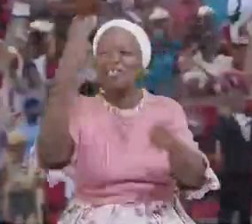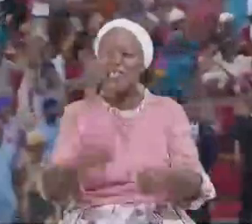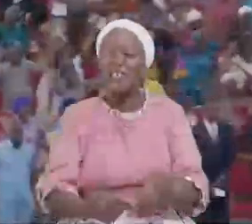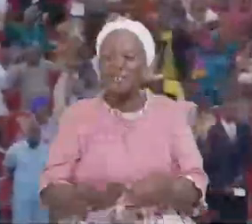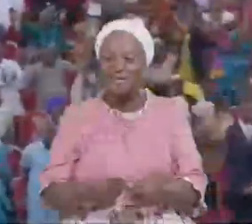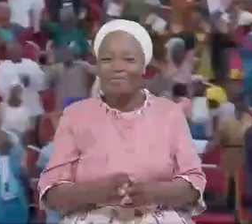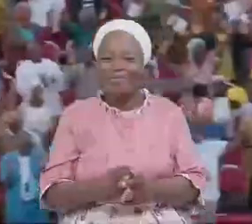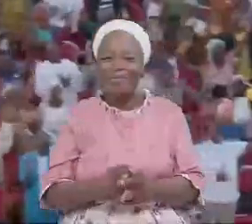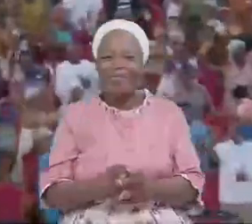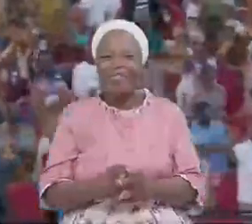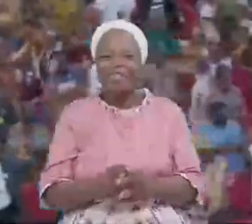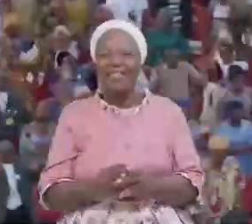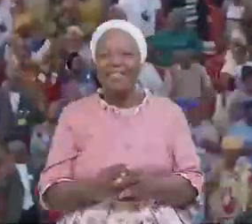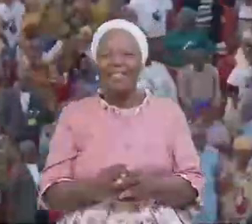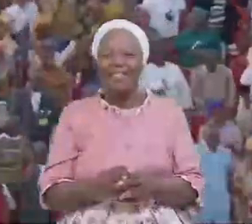Jésus.